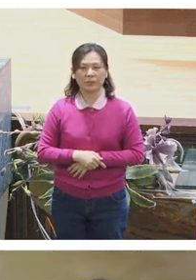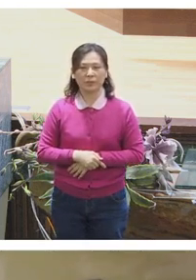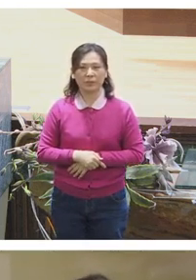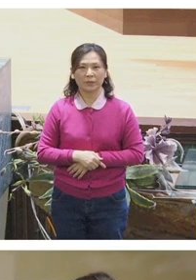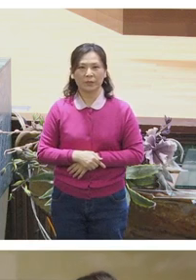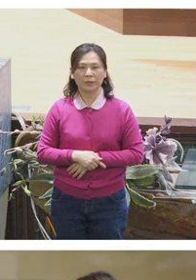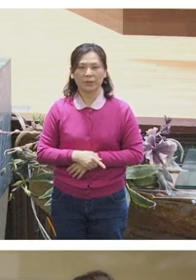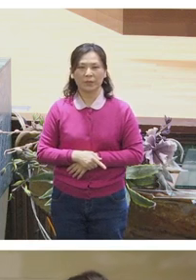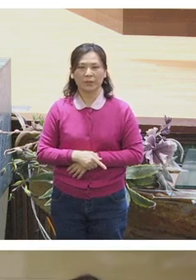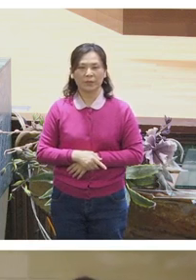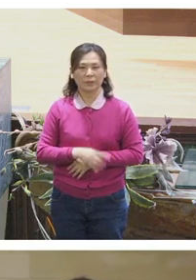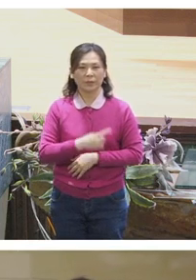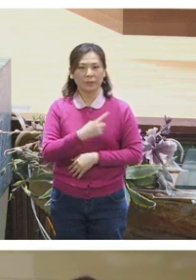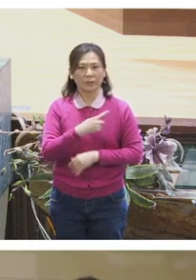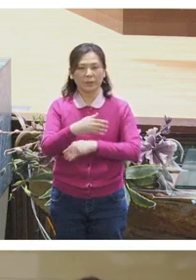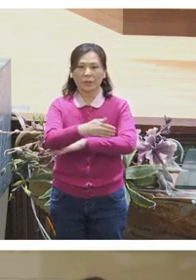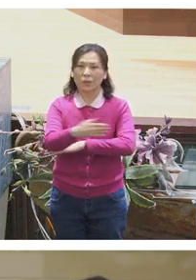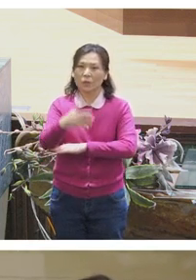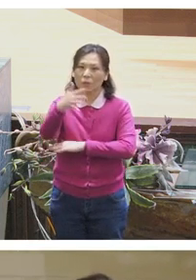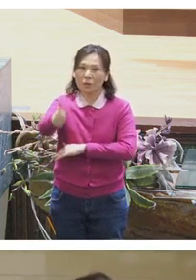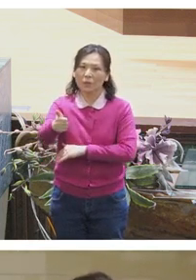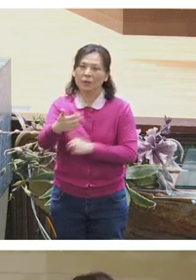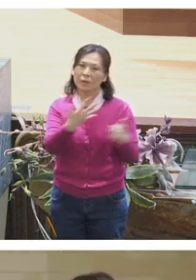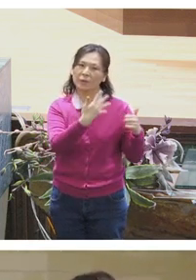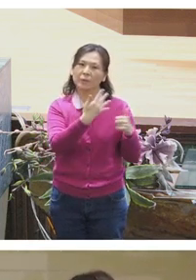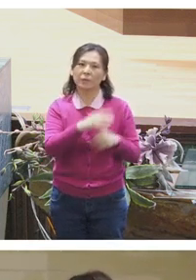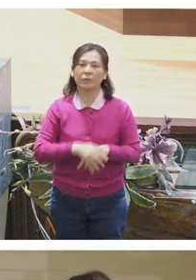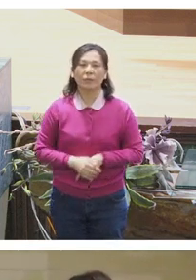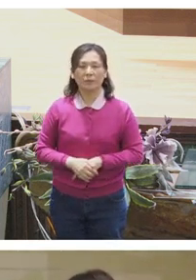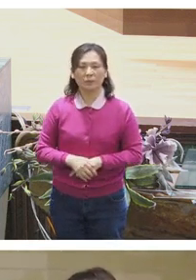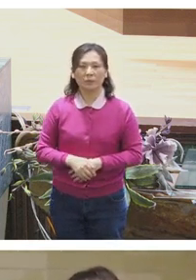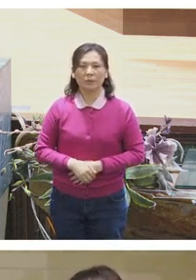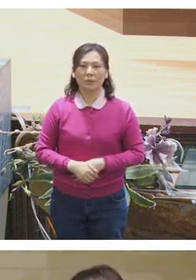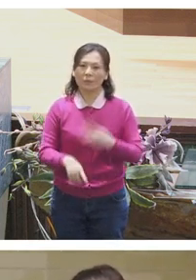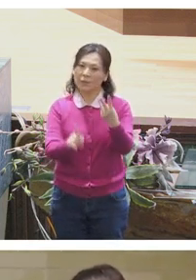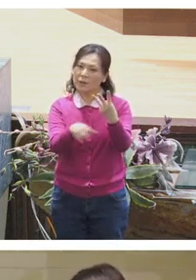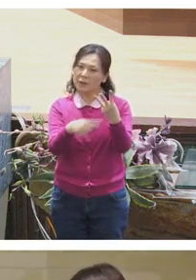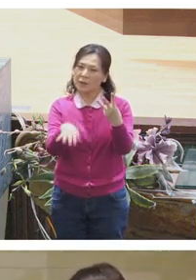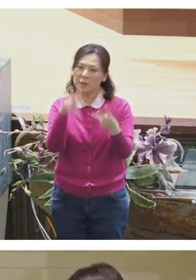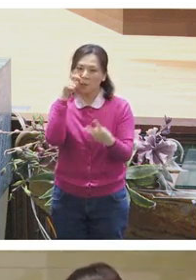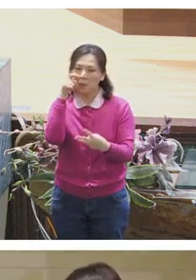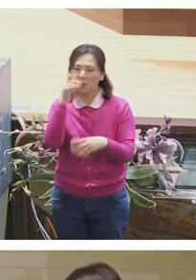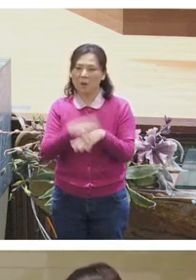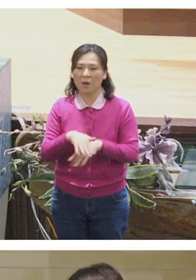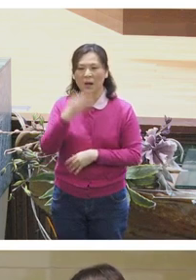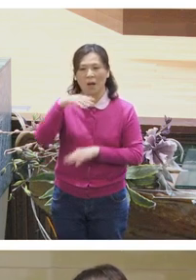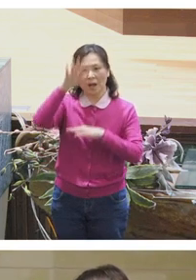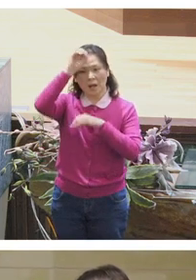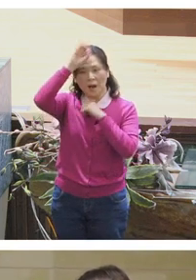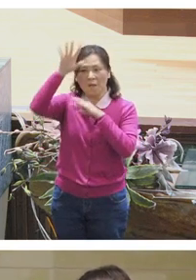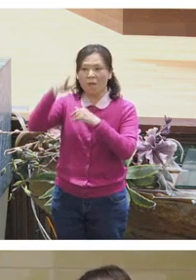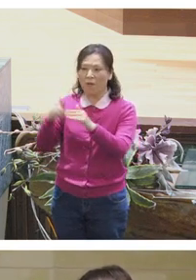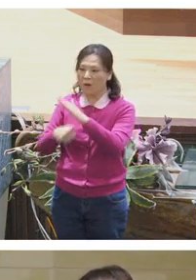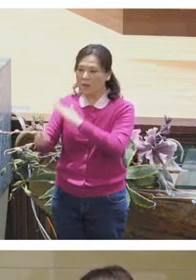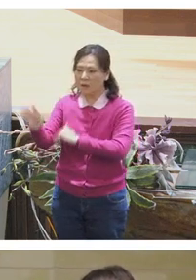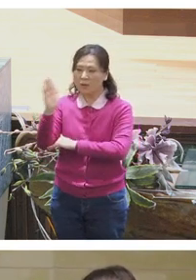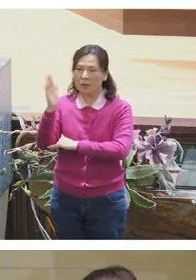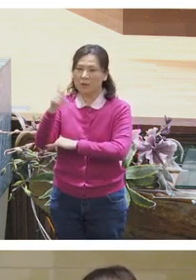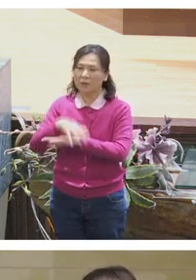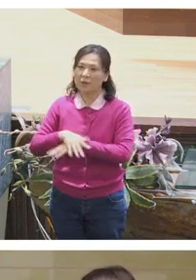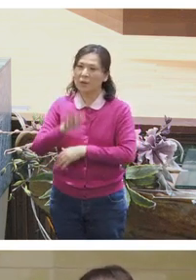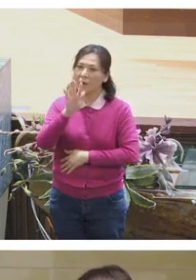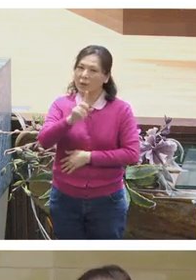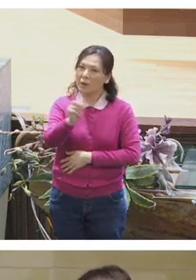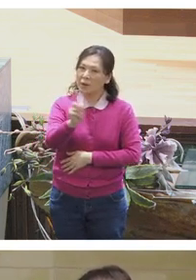个村长 GV 村长是有高的问题，就三位的观察，唐凤进入政府后有哪些政策或议